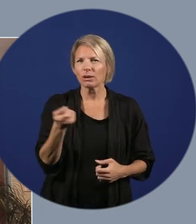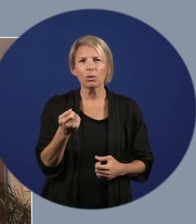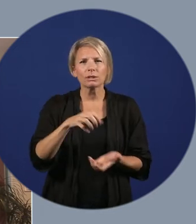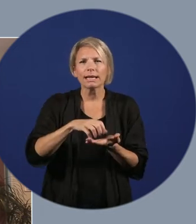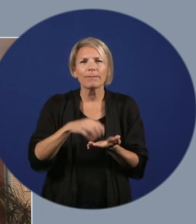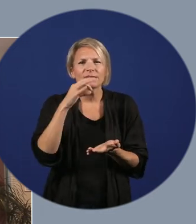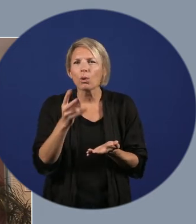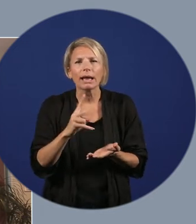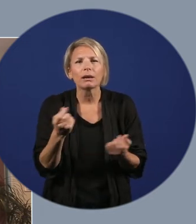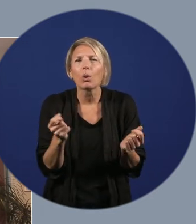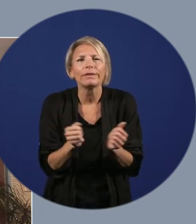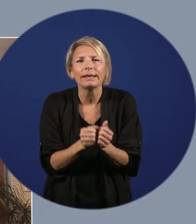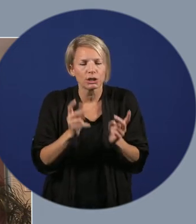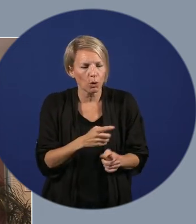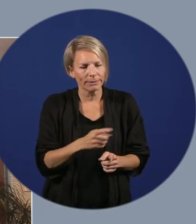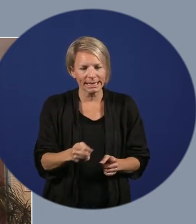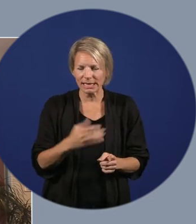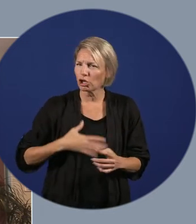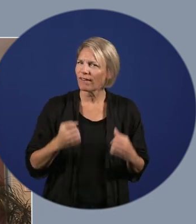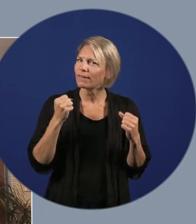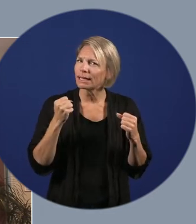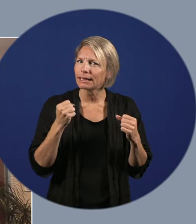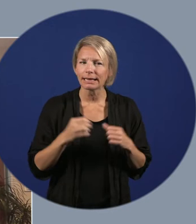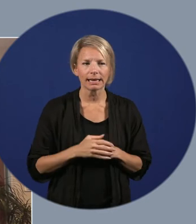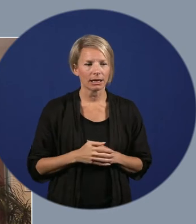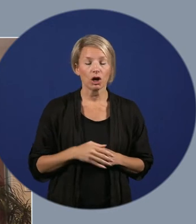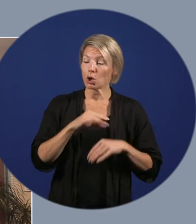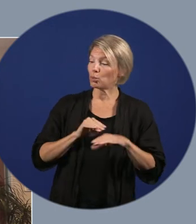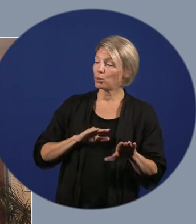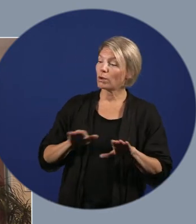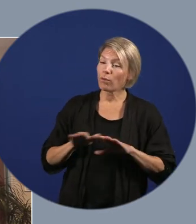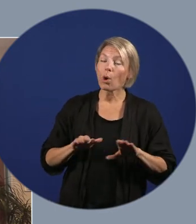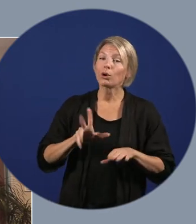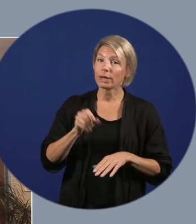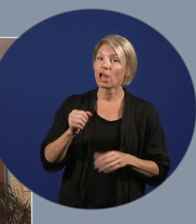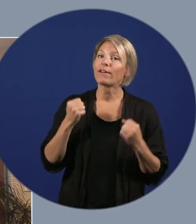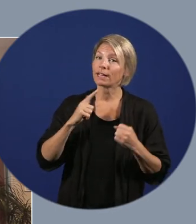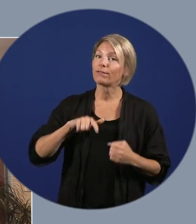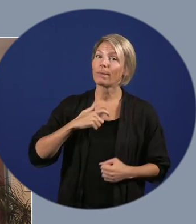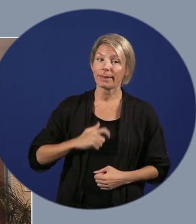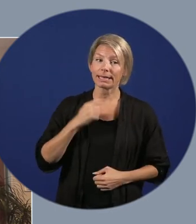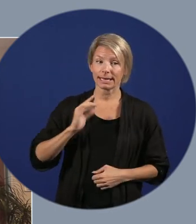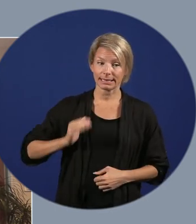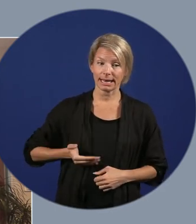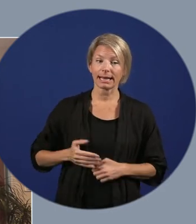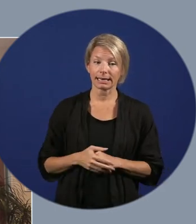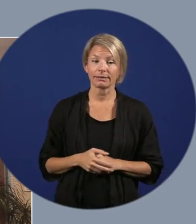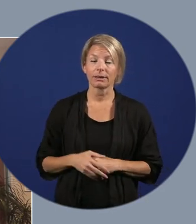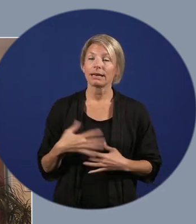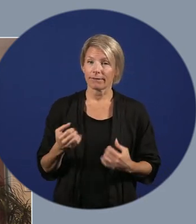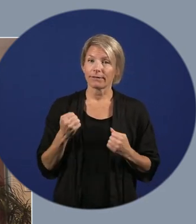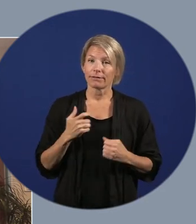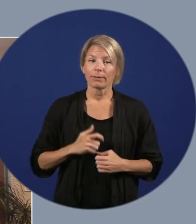eller liknande som ni spanade extra på? Jag skulle säga sjukvård och miljö var väldigt viktigt för mig. Det var det som avgjorde vad jag röstade på. Okej.